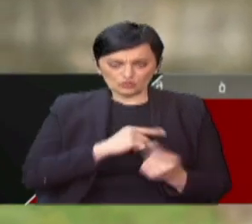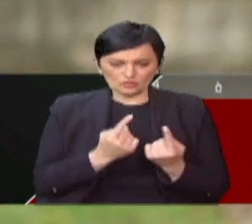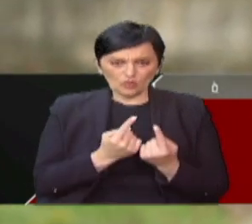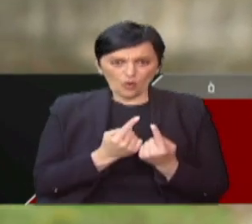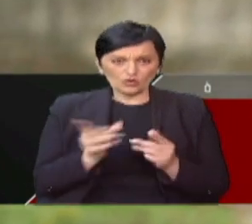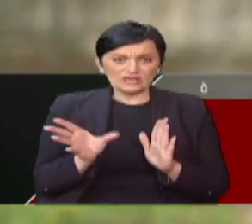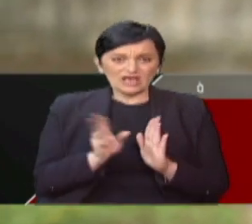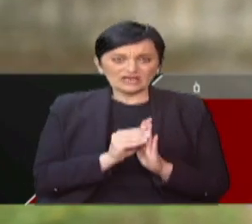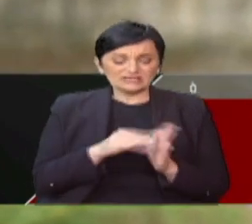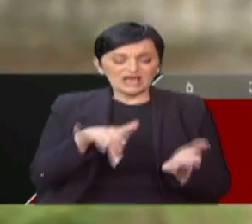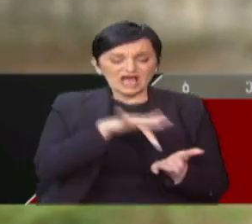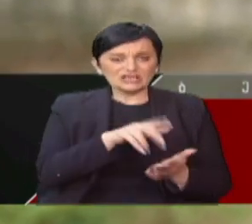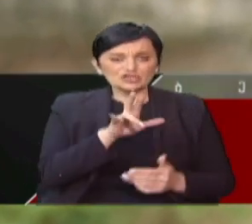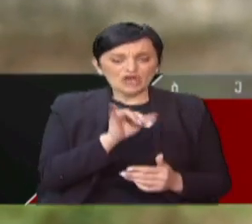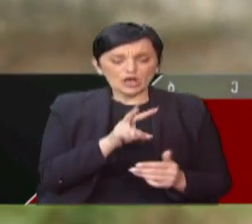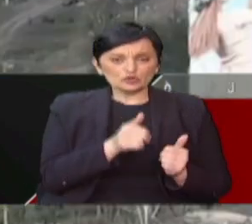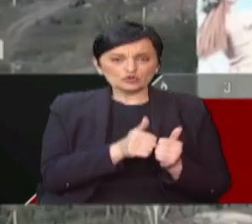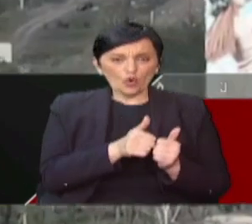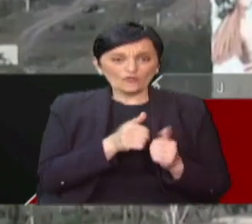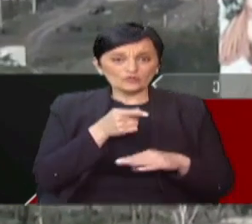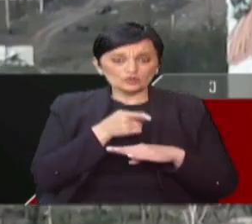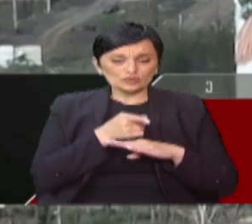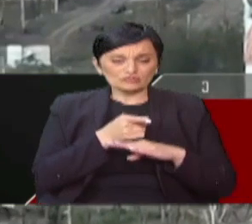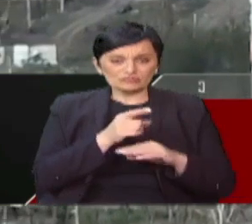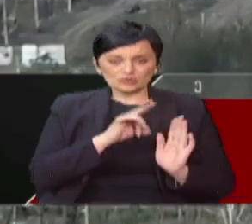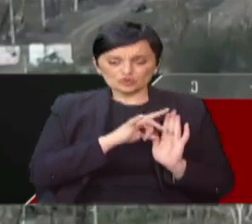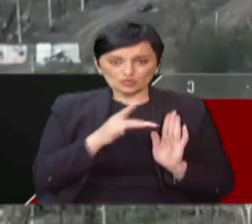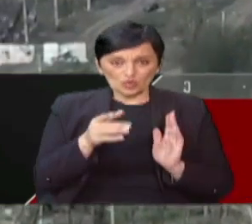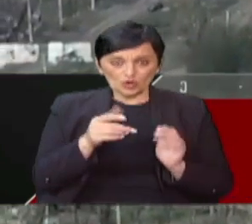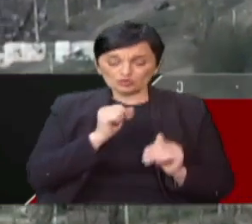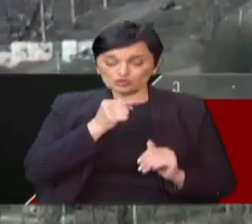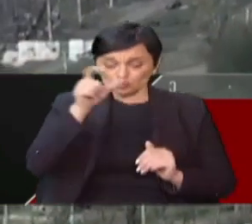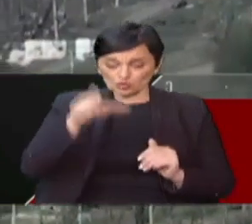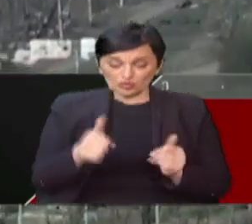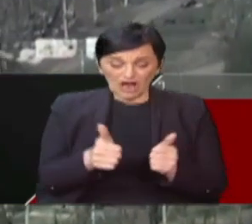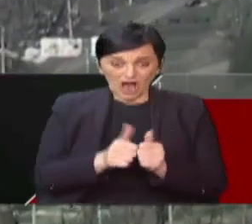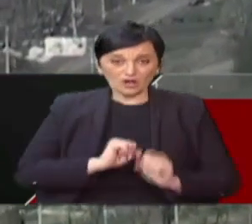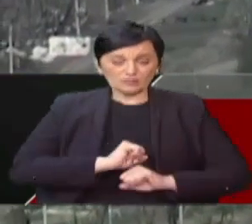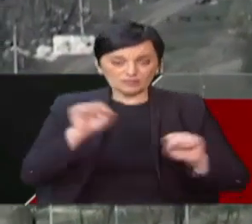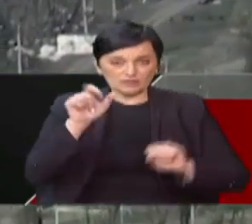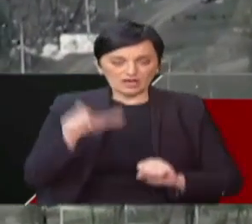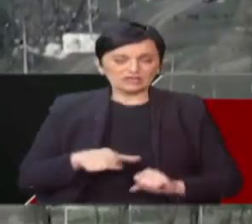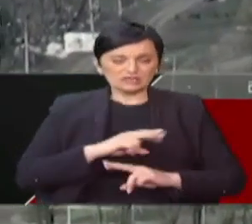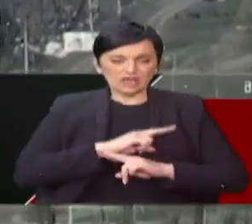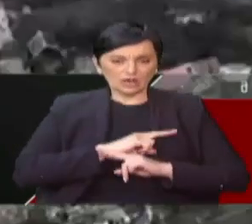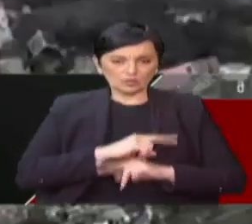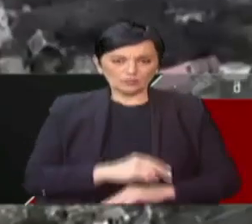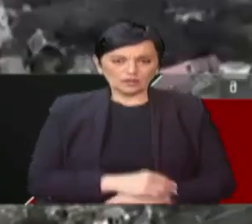ქალაქ ჯასოვი არტან იმყოფებოდა. სარტელი ჭურვი ჟურნალისტის სიახლოვეს აფეთქდა, რის შედეგადაც ის დაიღუპა.